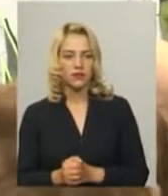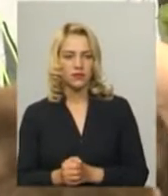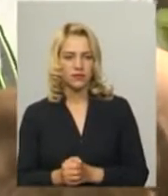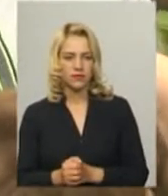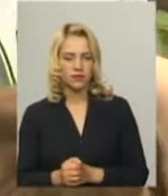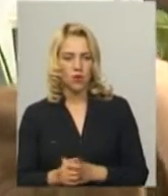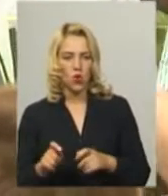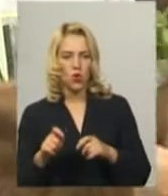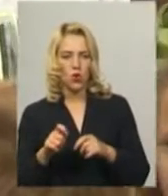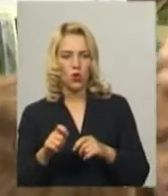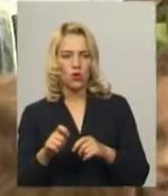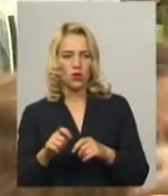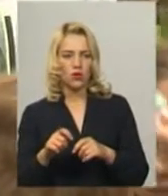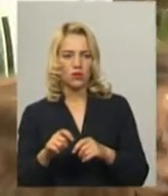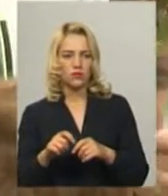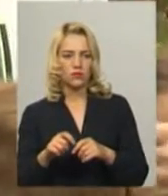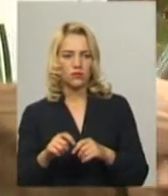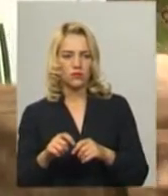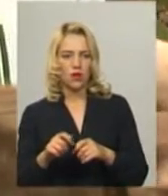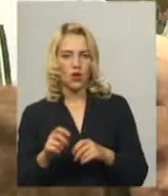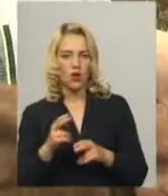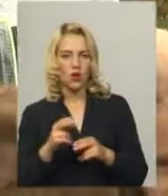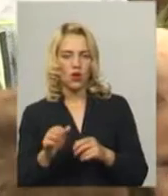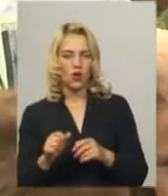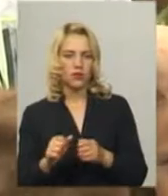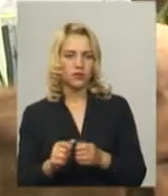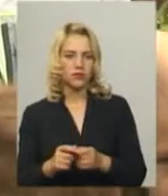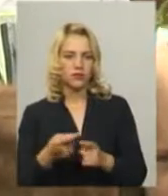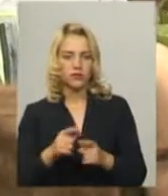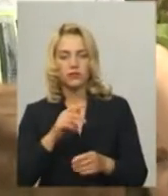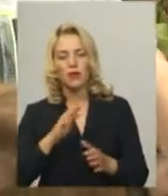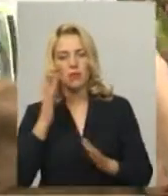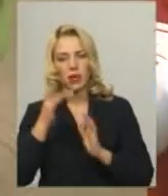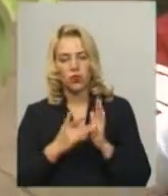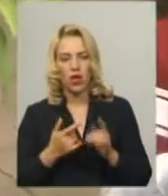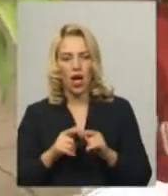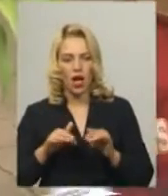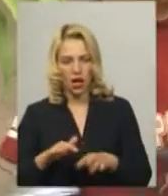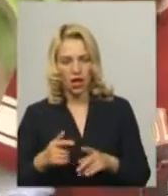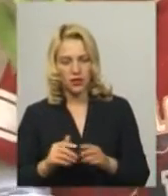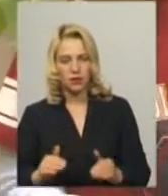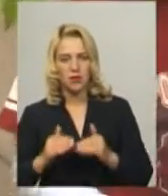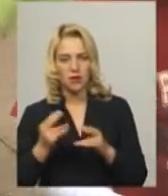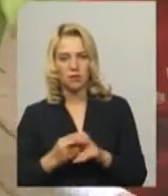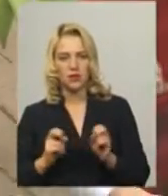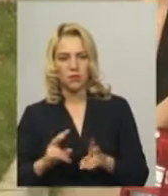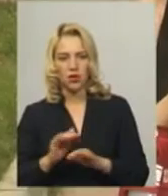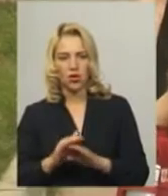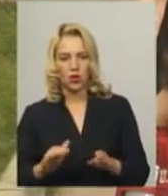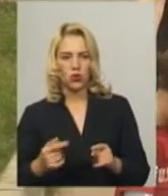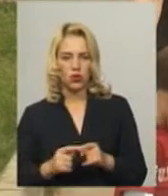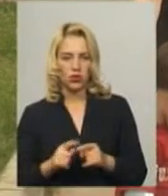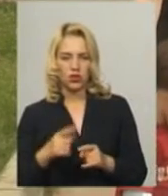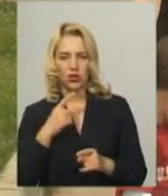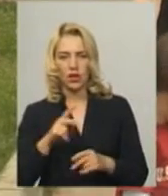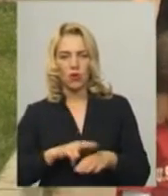А гумовий та пластиковий, який є палиця гумова? Так. Метою акції підвищення рівня безпеки у дітей розповідає інспектор зв'язків з громадськістю